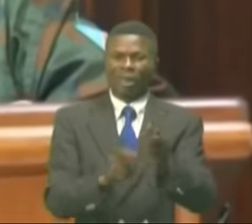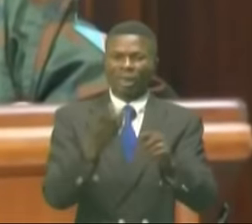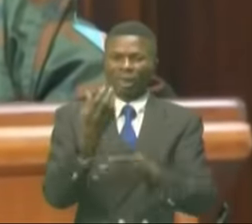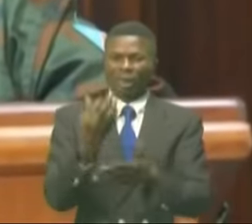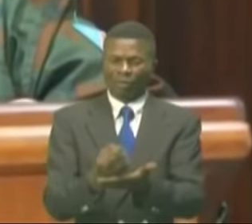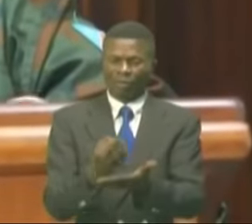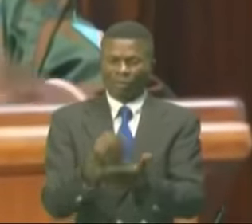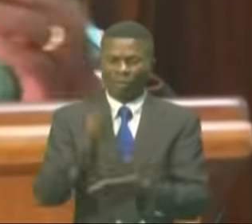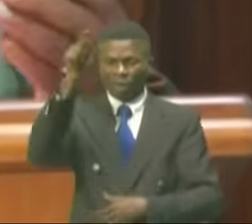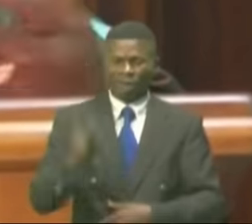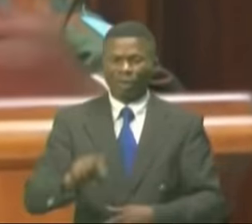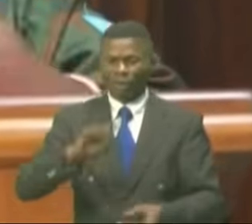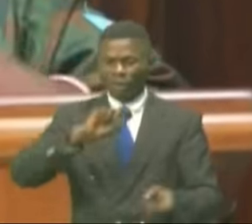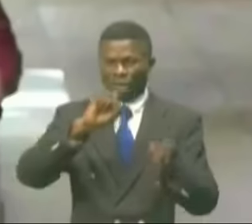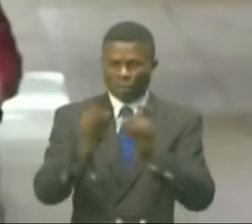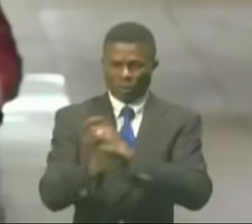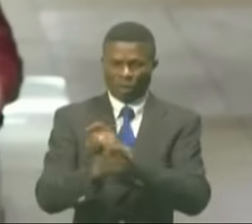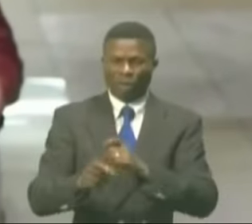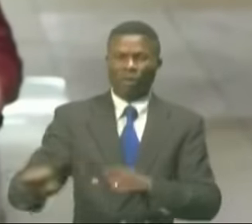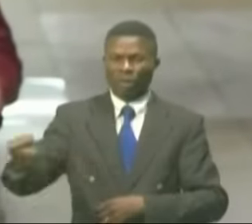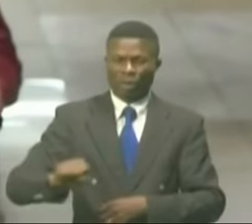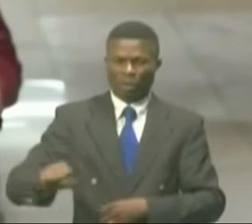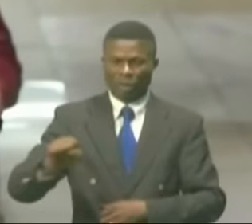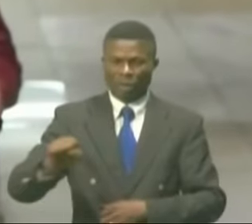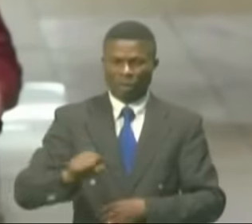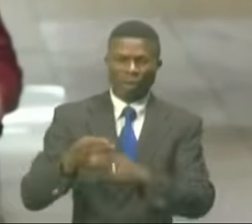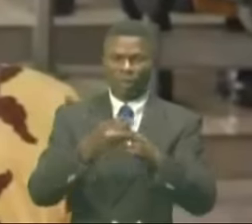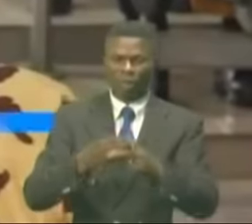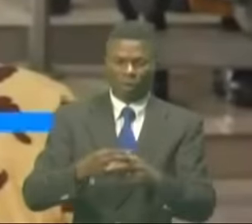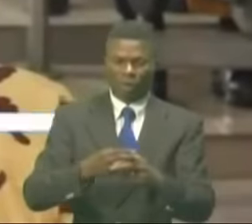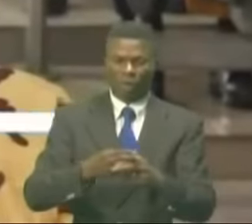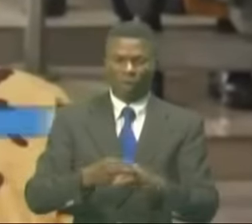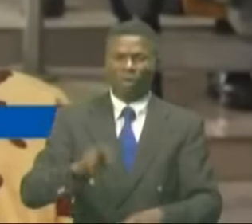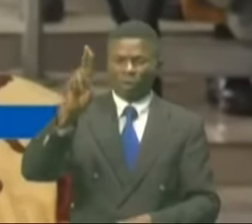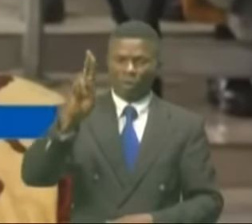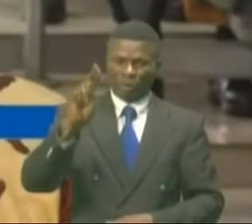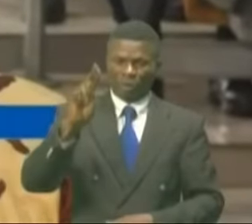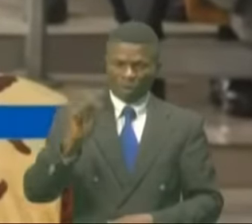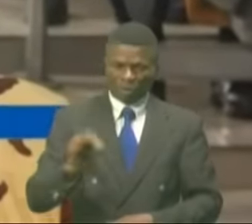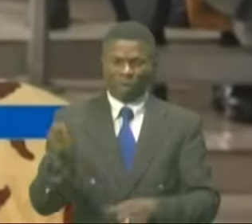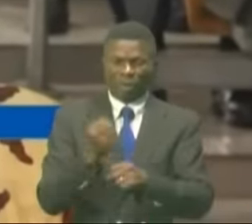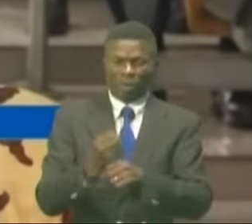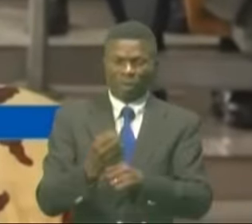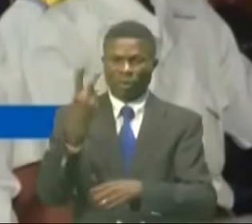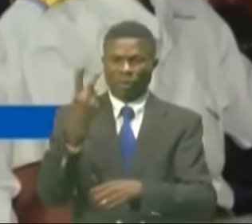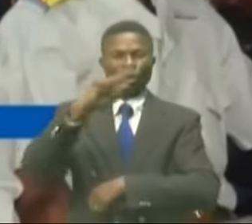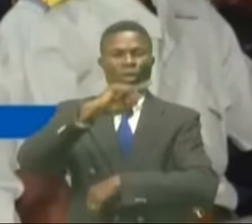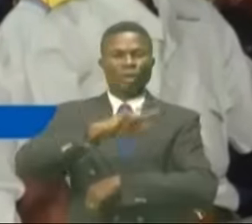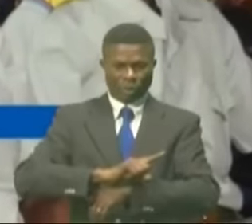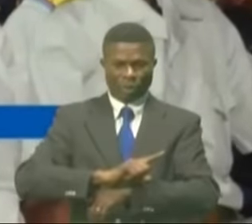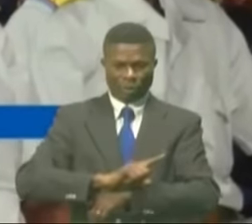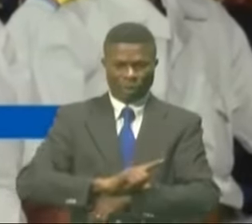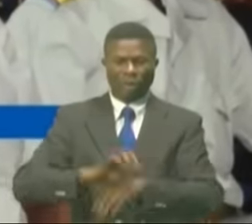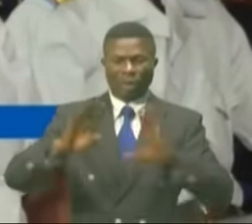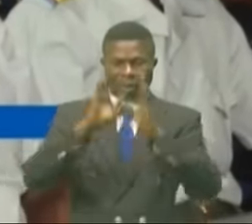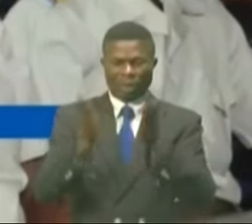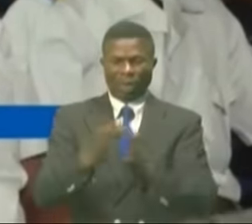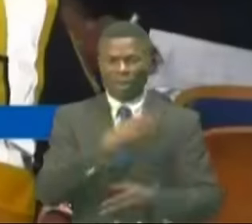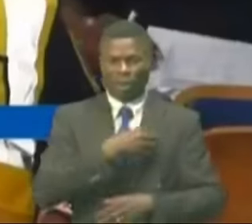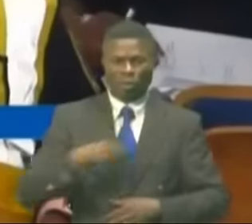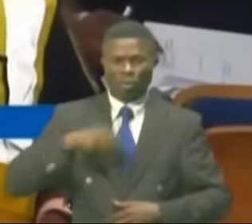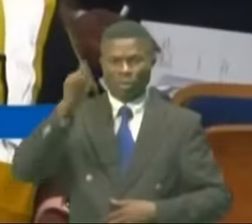la division réforme du secteur de sécurité de la MONUSCO, ces travaux de deux jours regroupent les femmes des